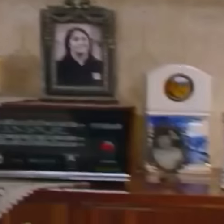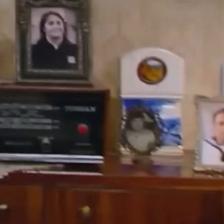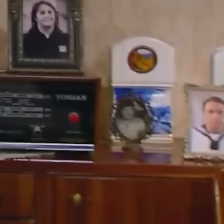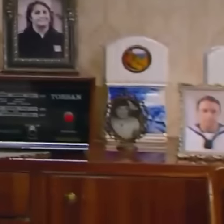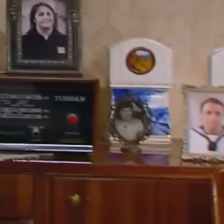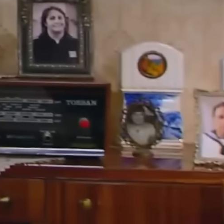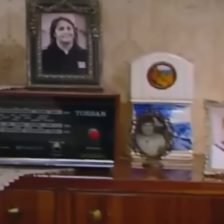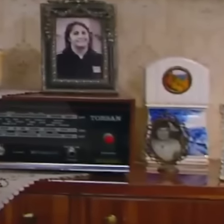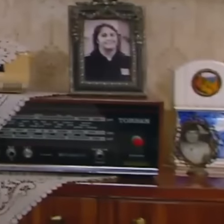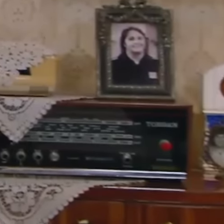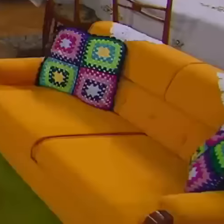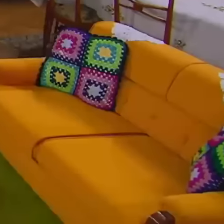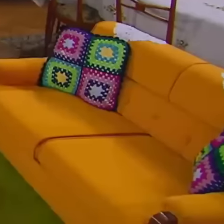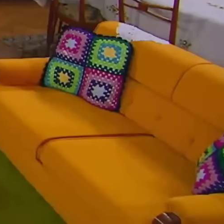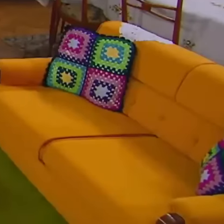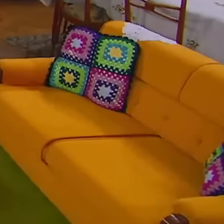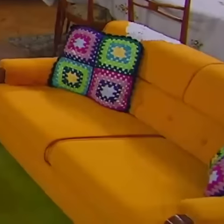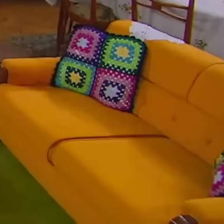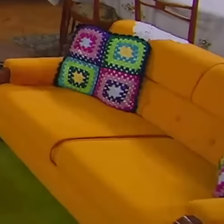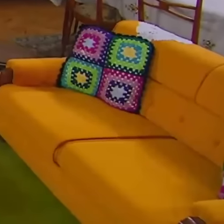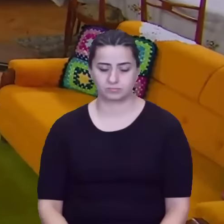Kafesi alıp kapıya dönmüştü ki...